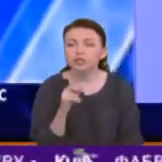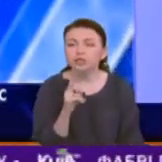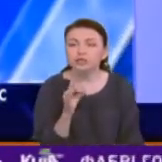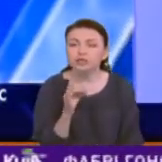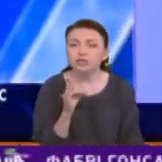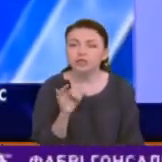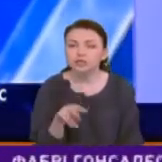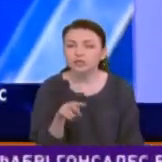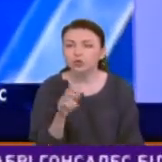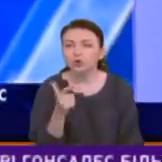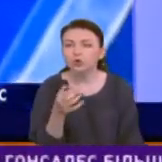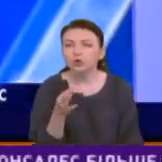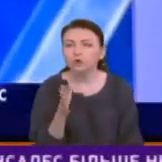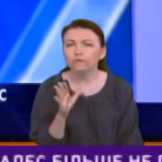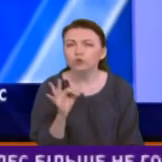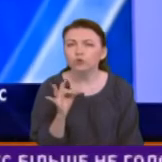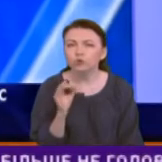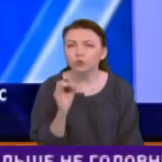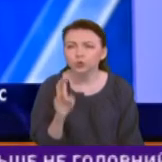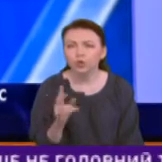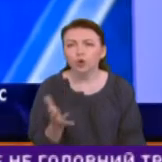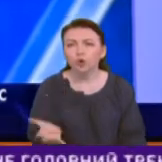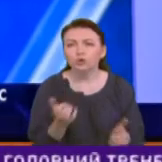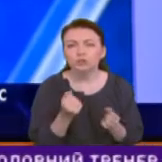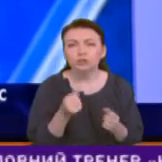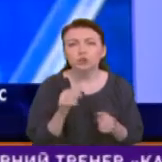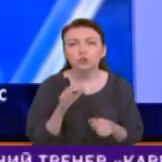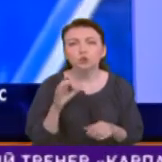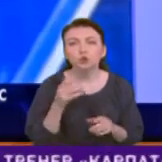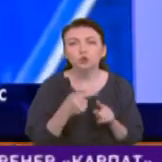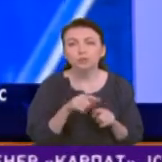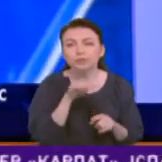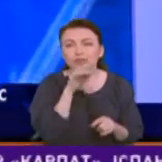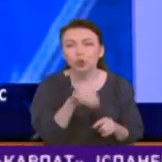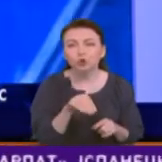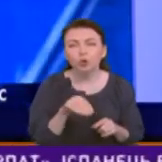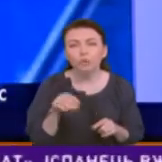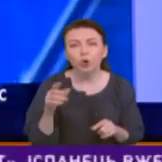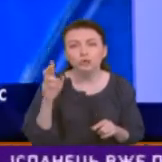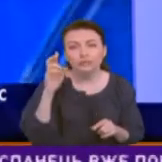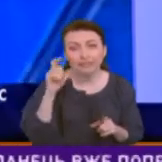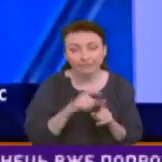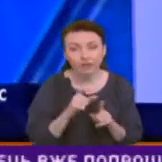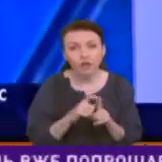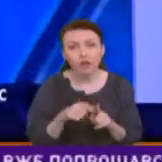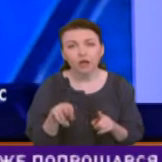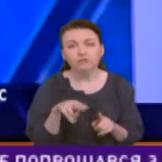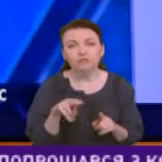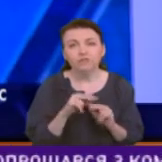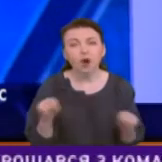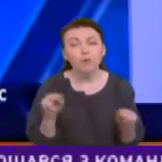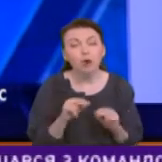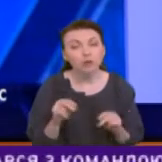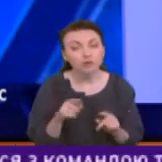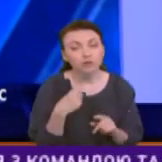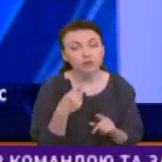Він сьогодні отримав ступінь доктора богослів'я в педуніверситеті імені Драгоманова. І якраз про це йшлося під час його